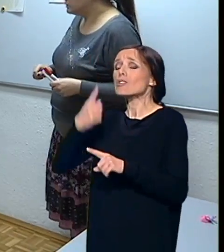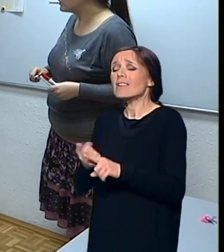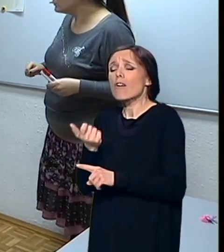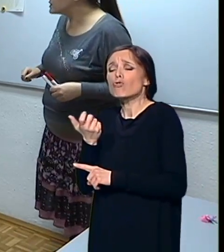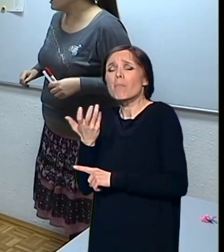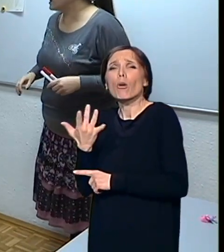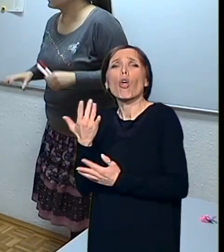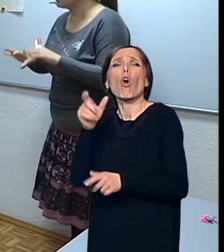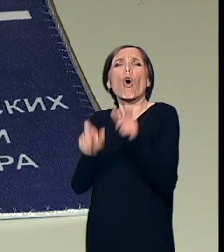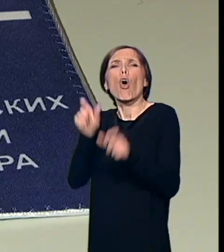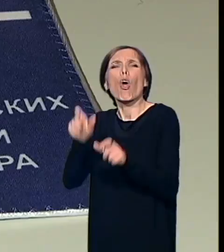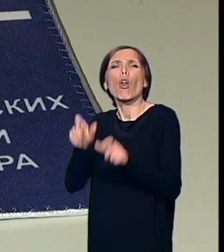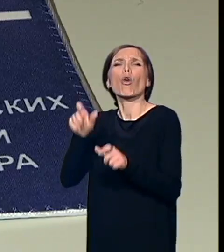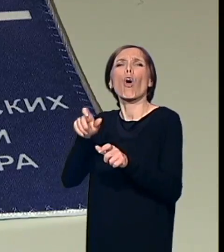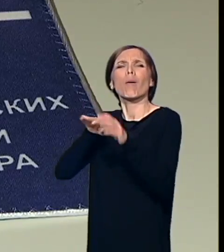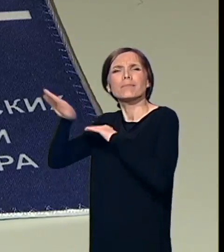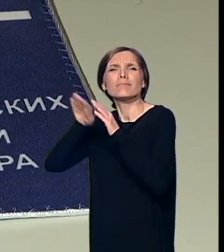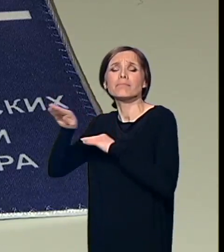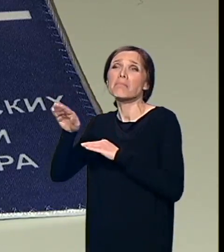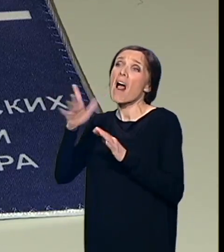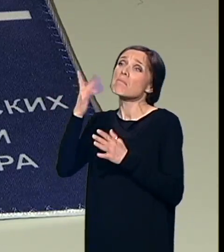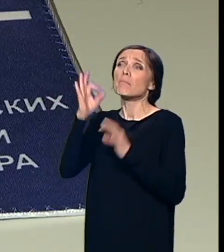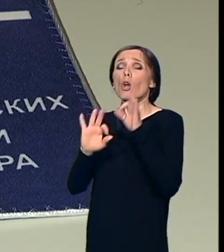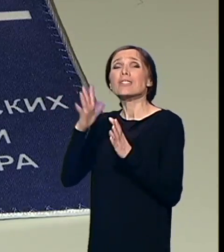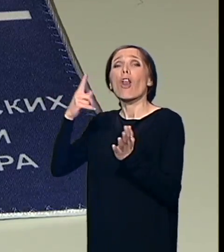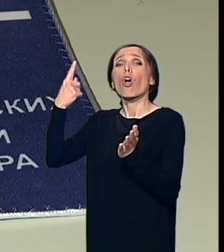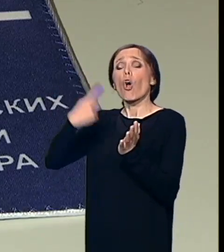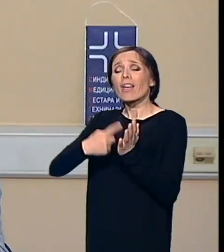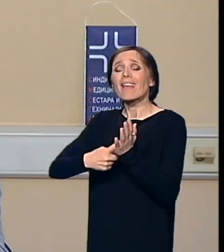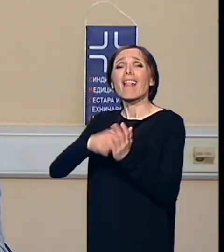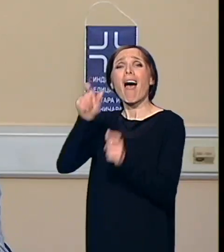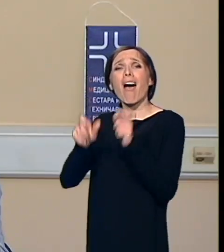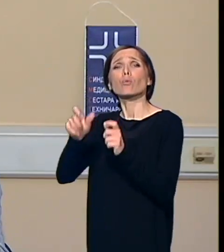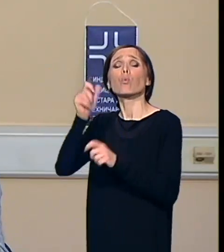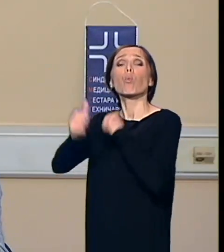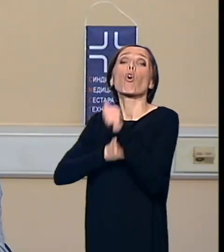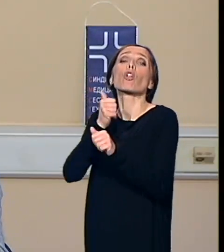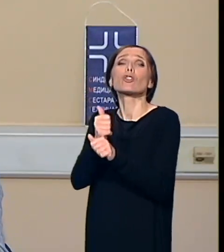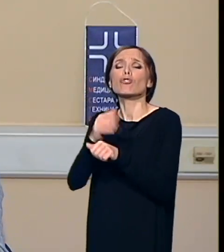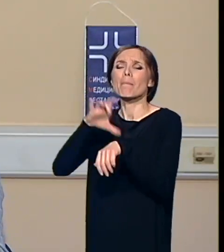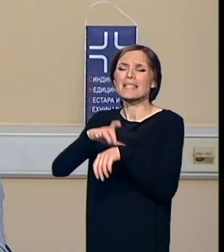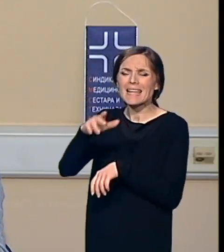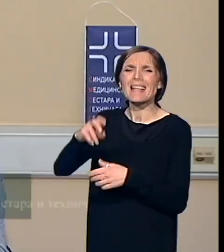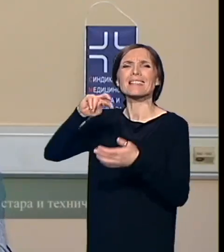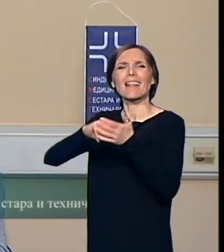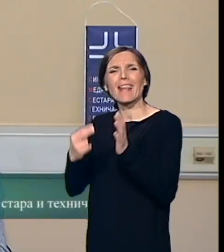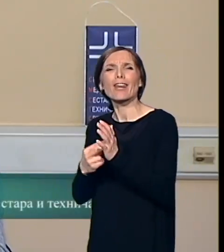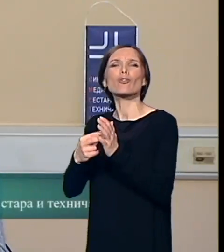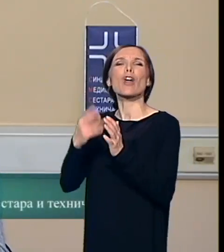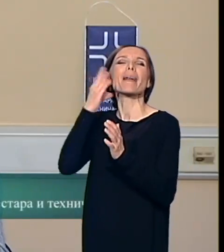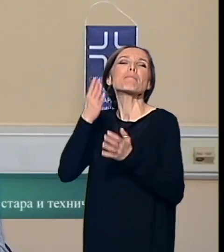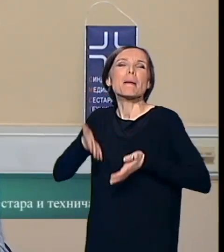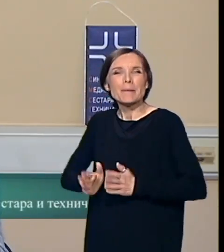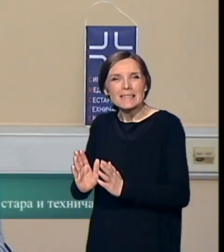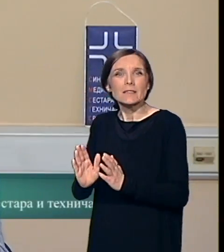zemlju godišnje napusti više od 1000 medicinskih sestara, tehničara i babica. Nama je teško zato što nas nema dovoljno, nama